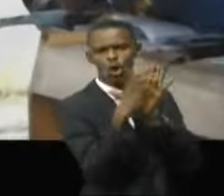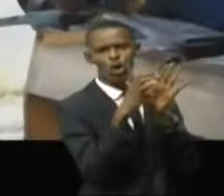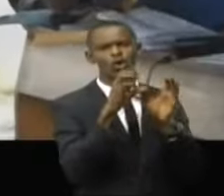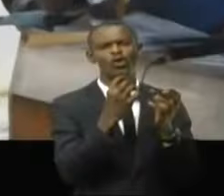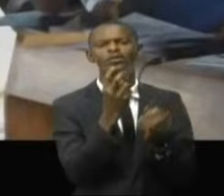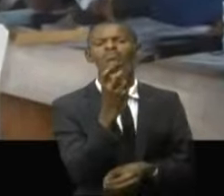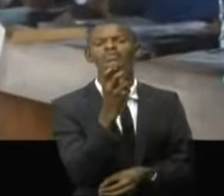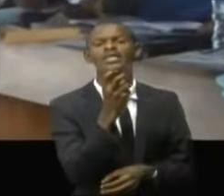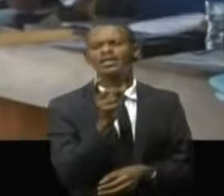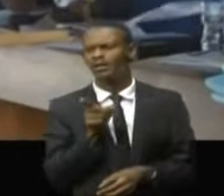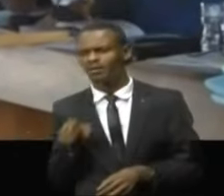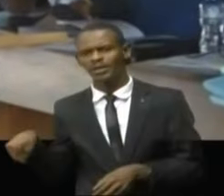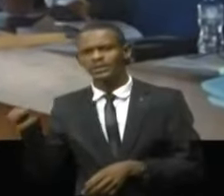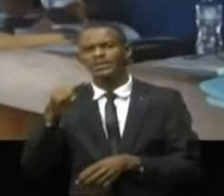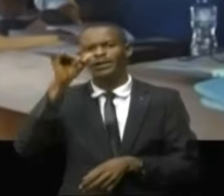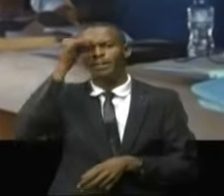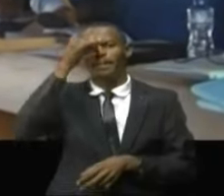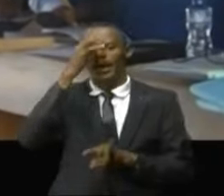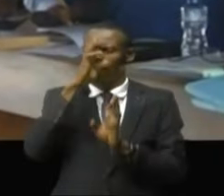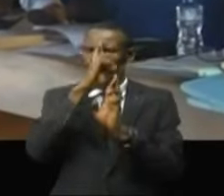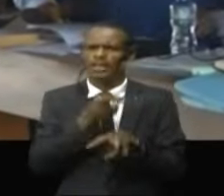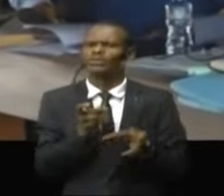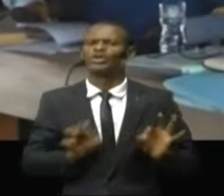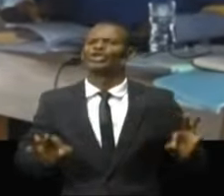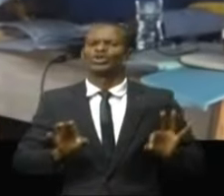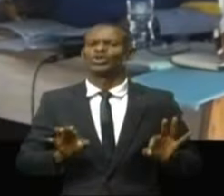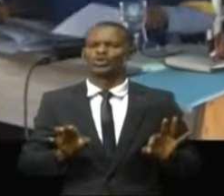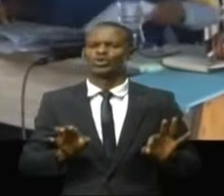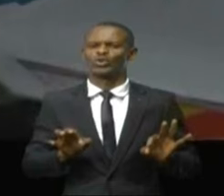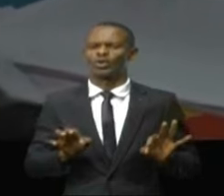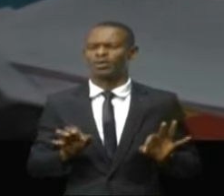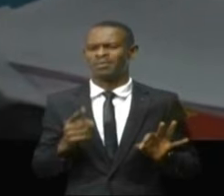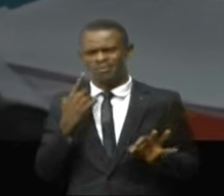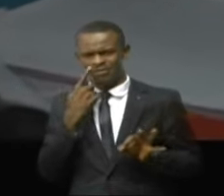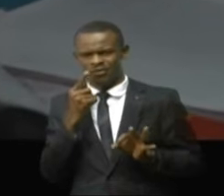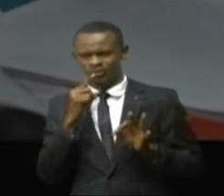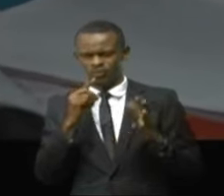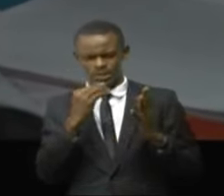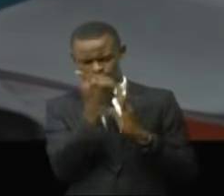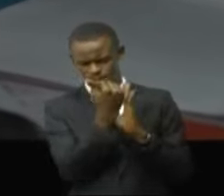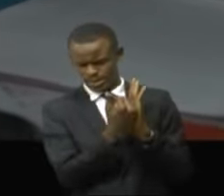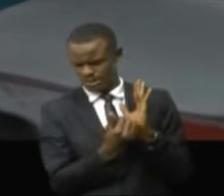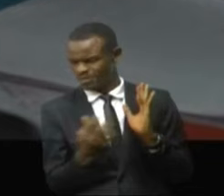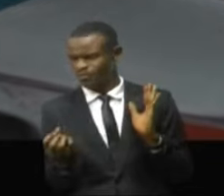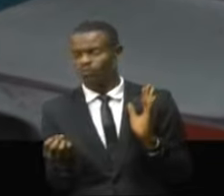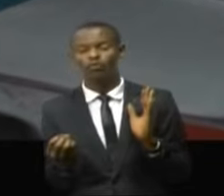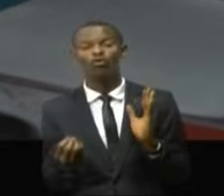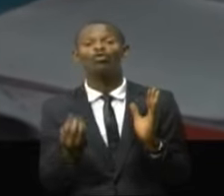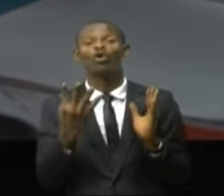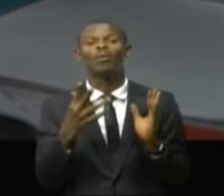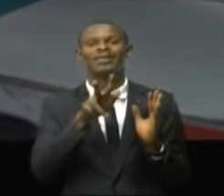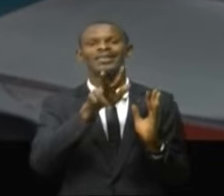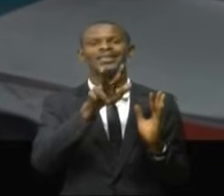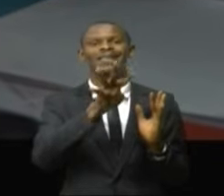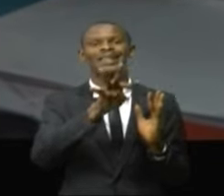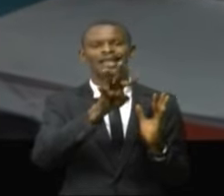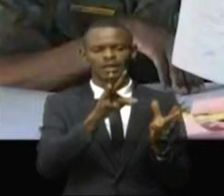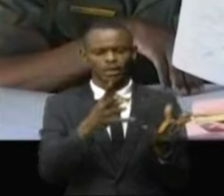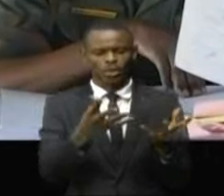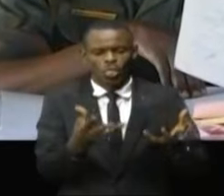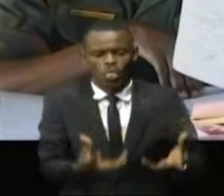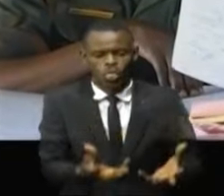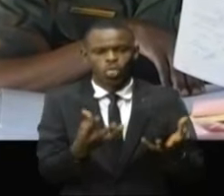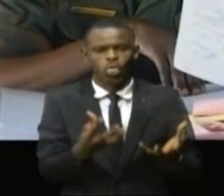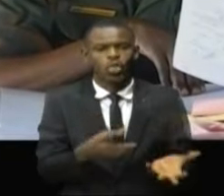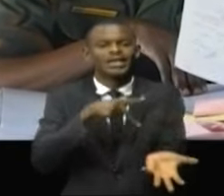de l'État chargé de produire des statistiques, 34 kilos d'or pour toute l'année 2022 contre 3 tonnes. Au